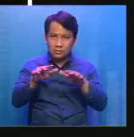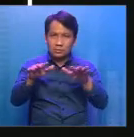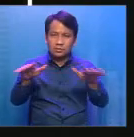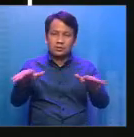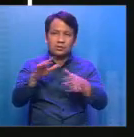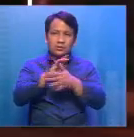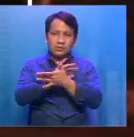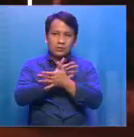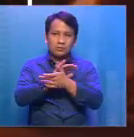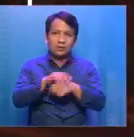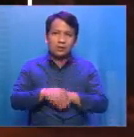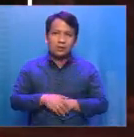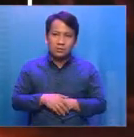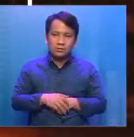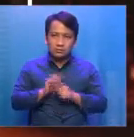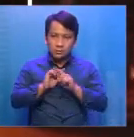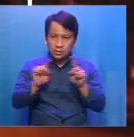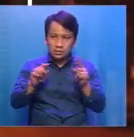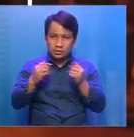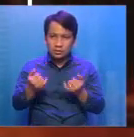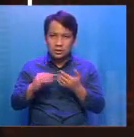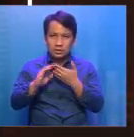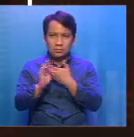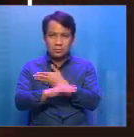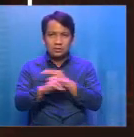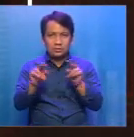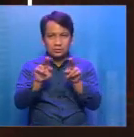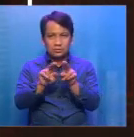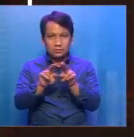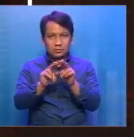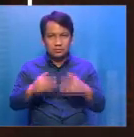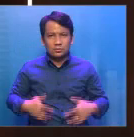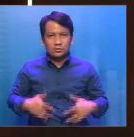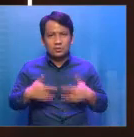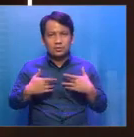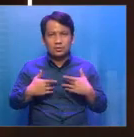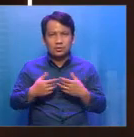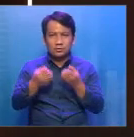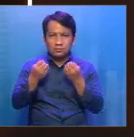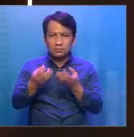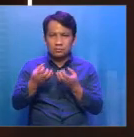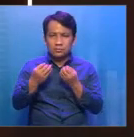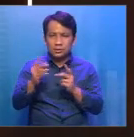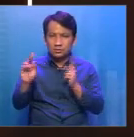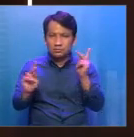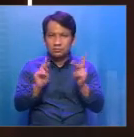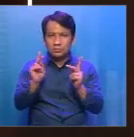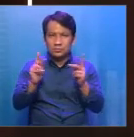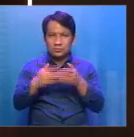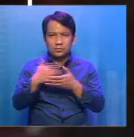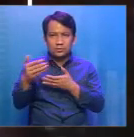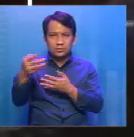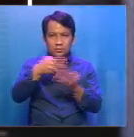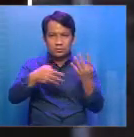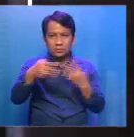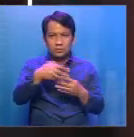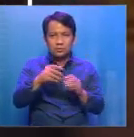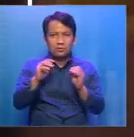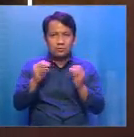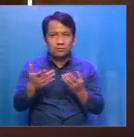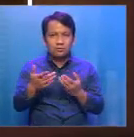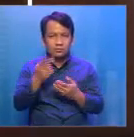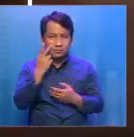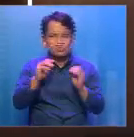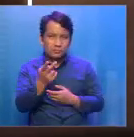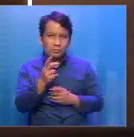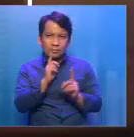ang coronavirus. Pero ngayon, balik-normal na ang buhay nila at marami na muling tao sa mga pasyalan. Wala na rin na